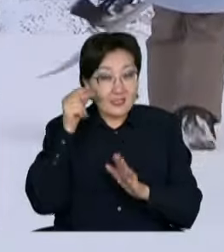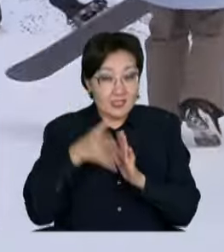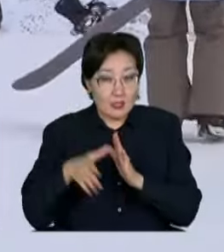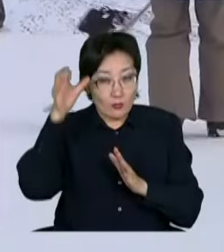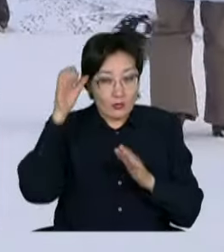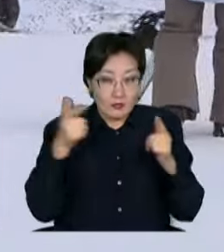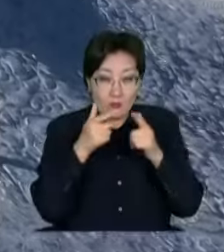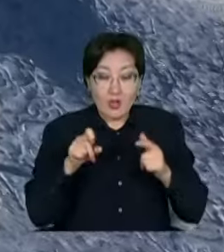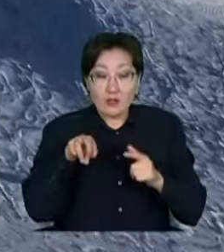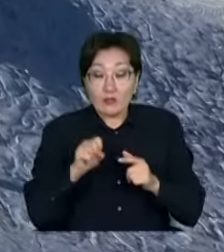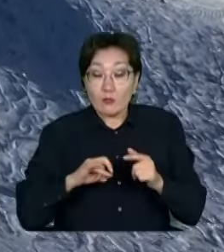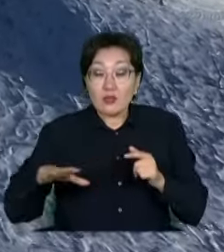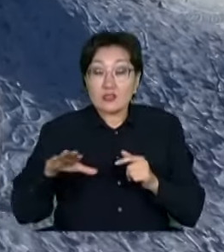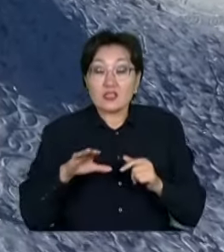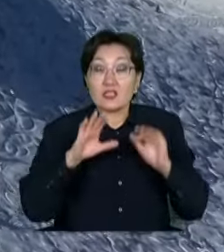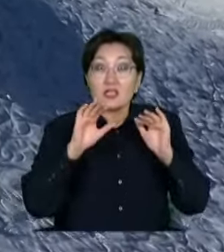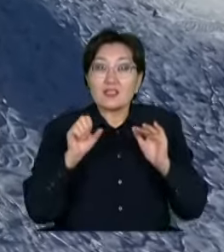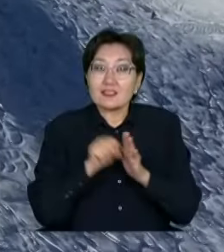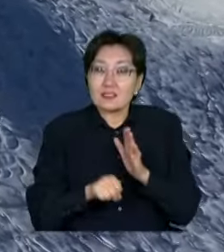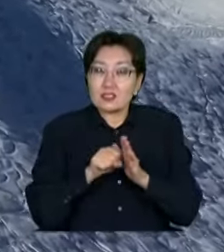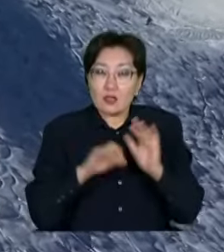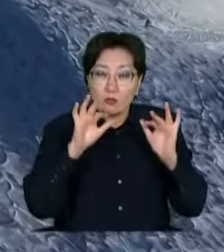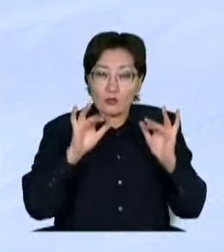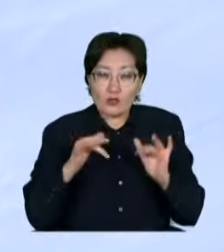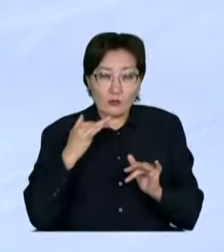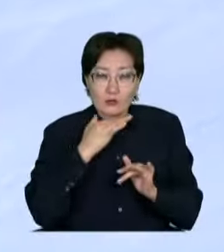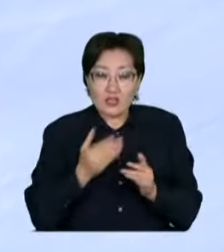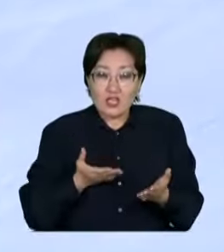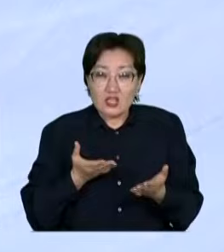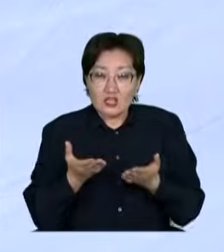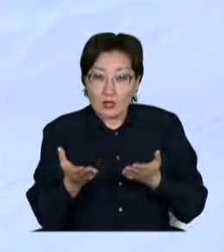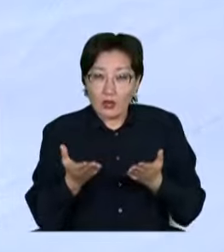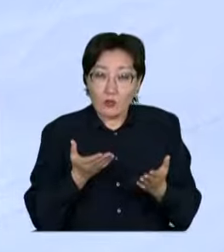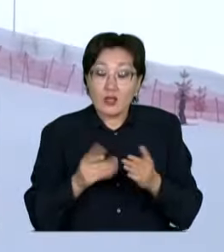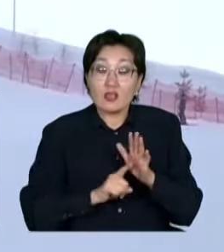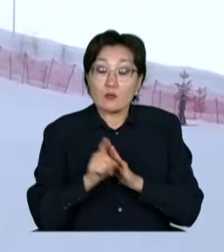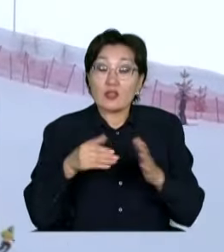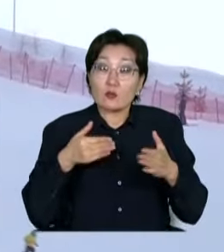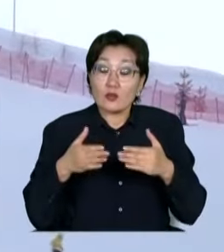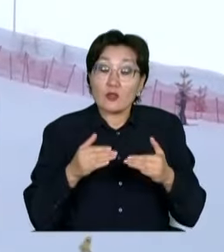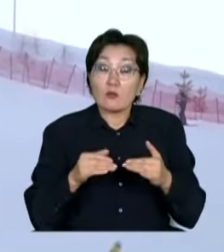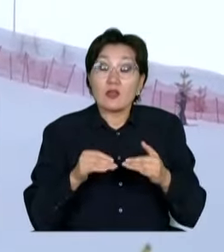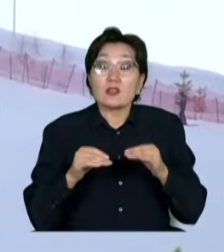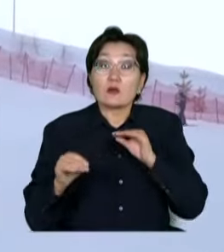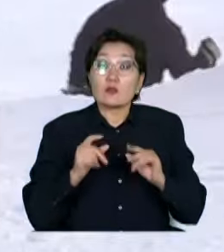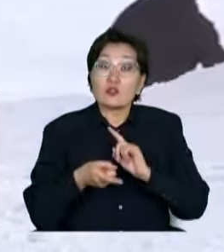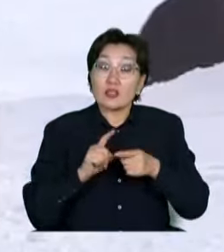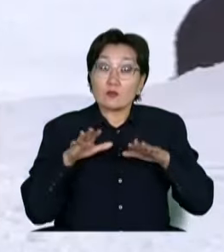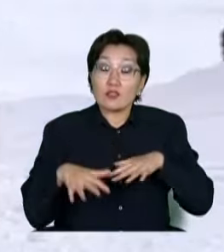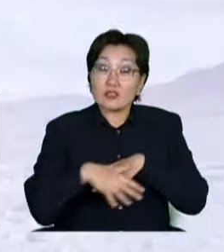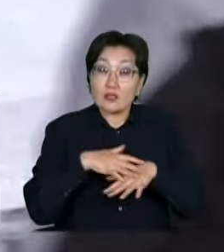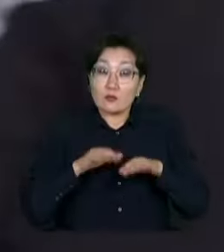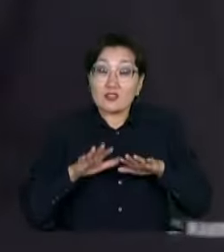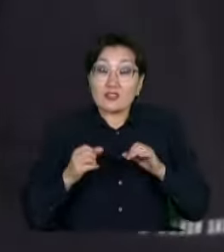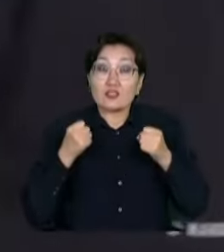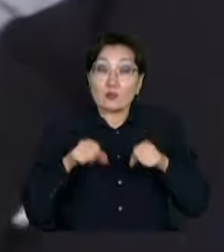Өйткені Алтай аймағында қыста ағылпа көп түсетіндіктен шаңға өлі қатынау құралын айналып кеткен. Сондықтан болар жергілікті жұрт үшін тек спорт